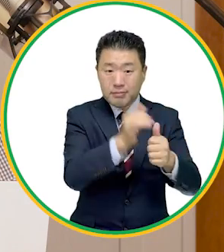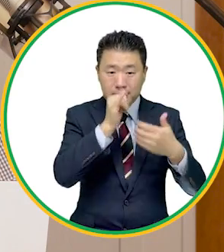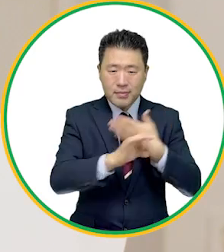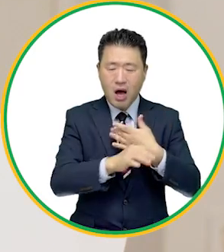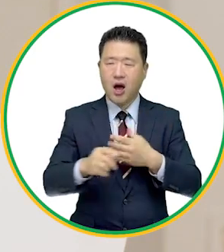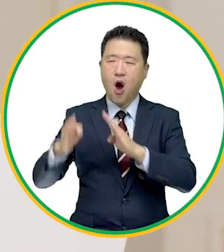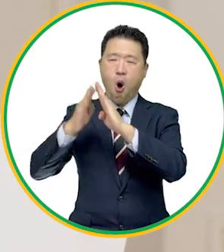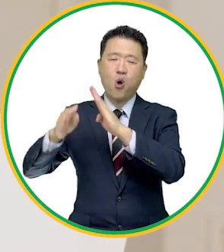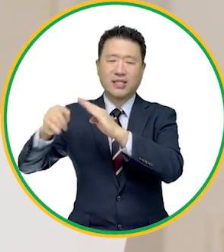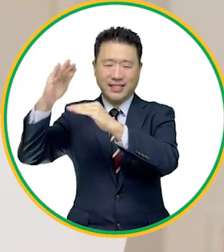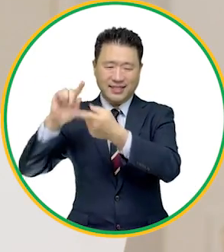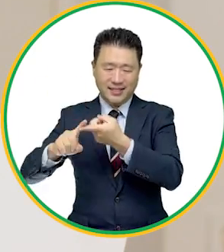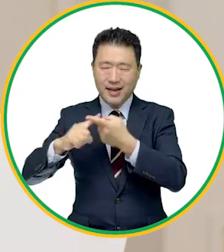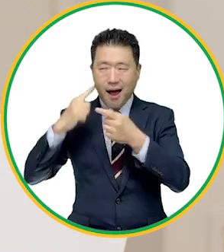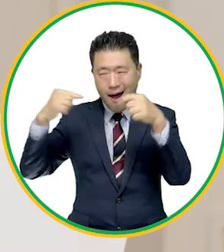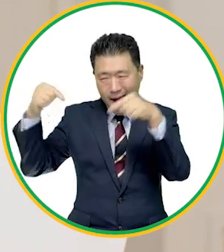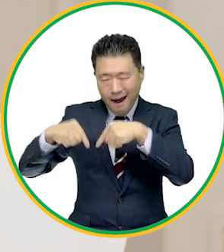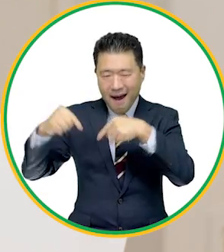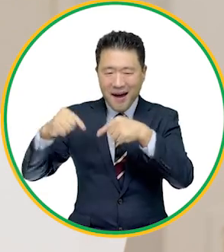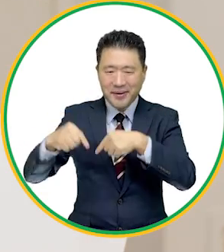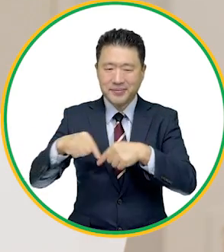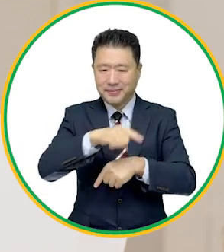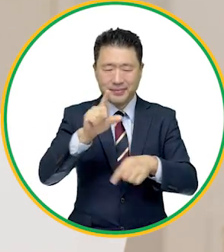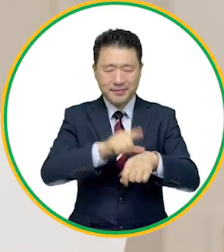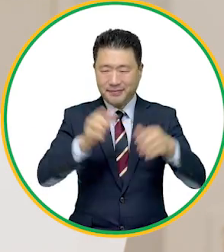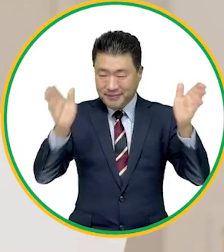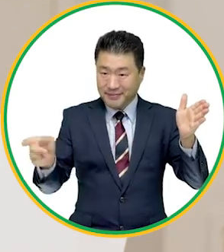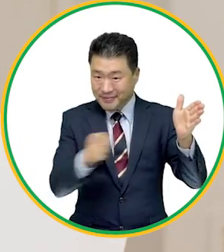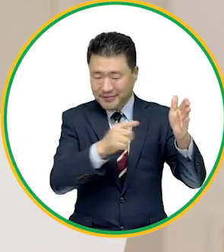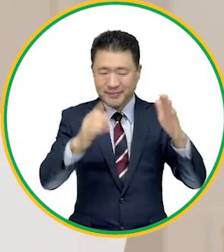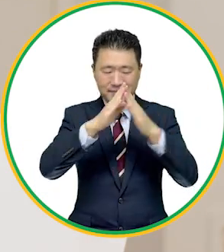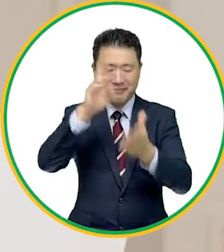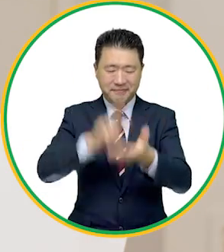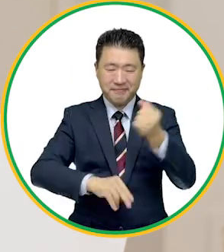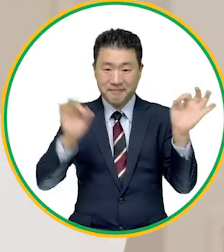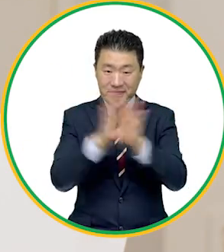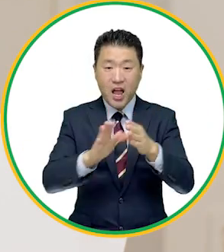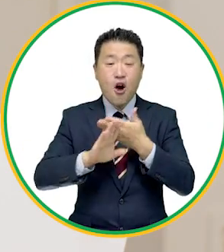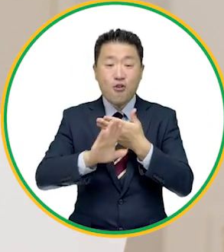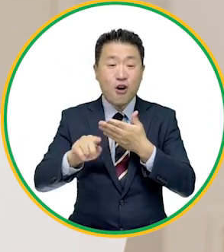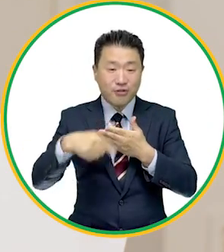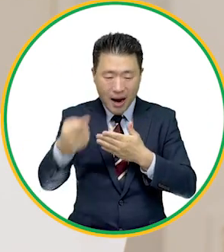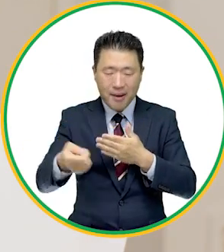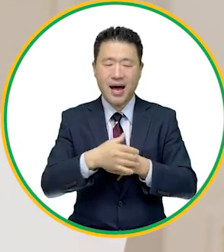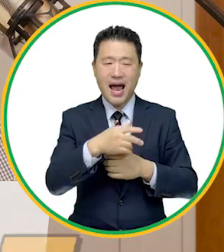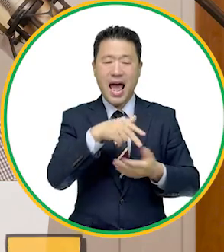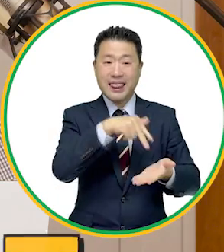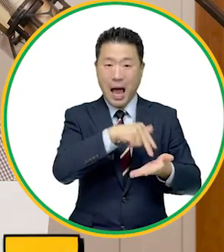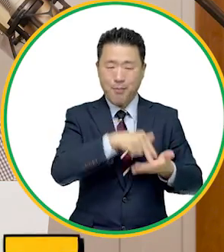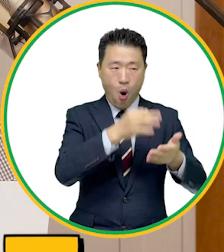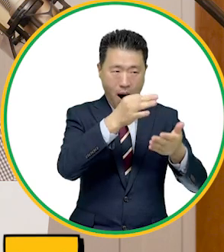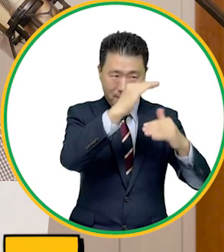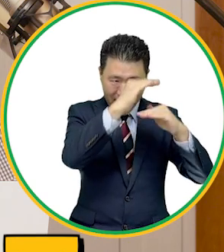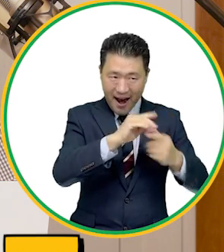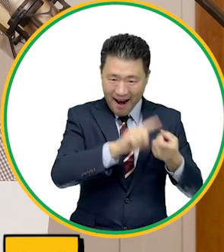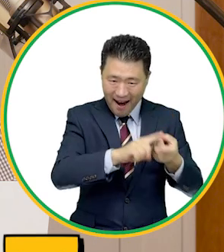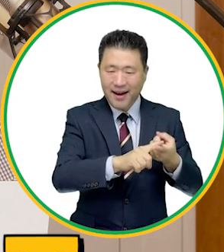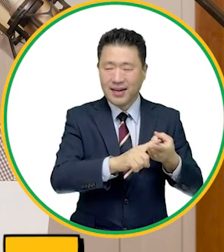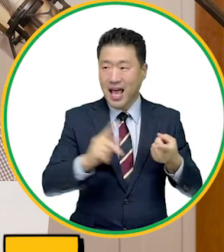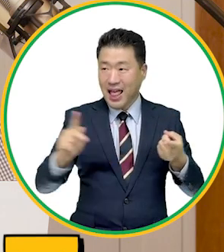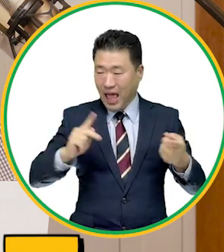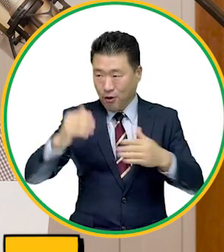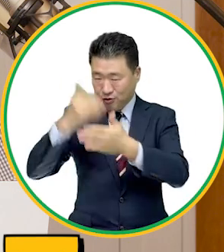희망한다면 공사 담당지사와 협의하여 일정한 기간 이내에 주택을 처분한 뒤 담보주택